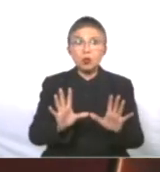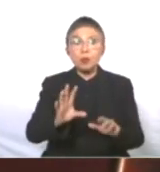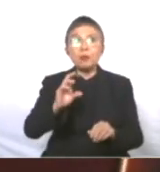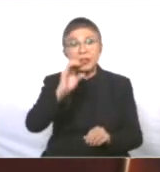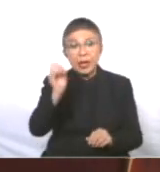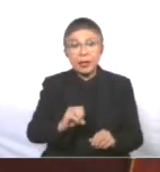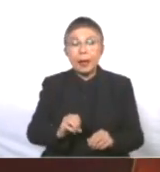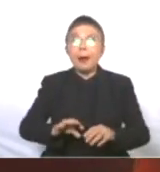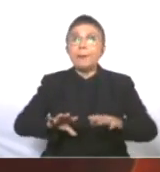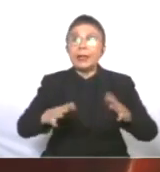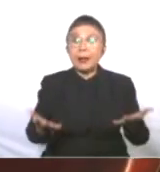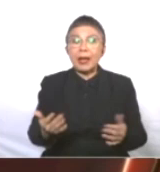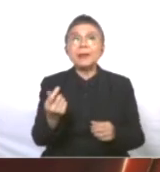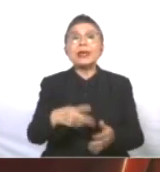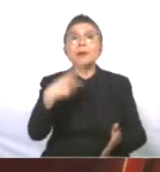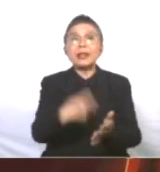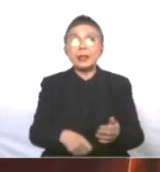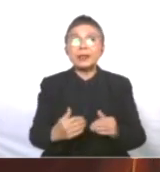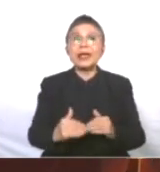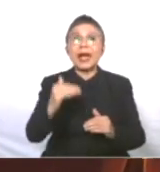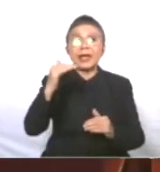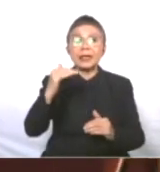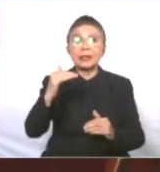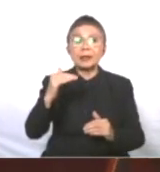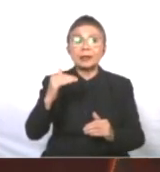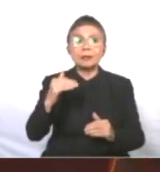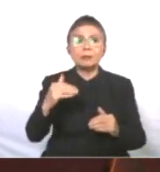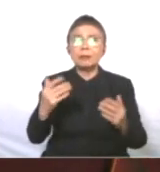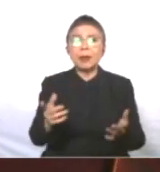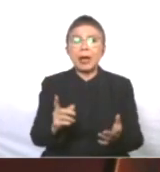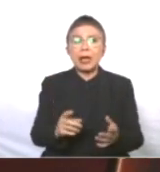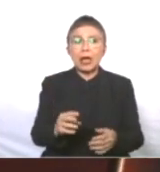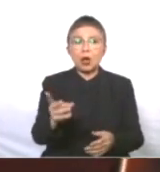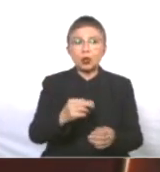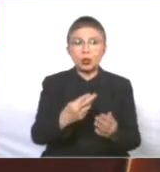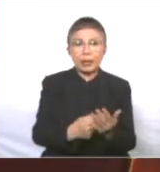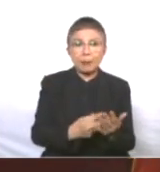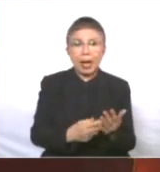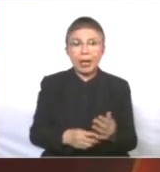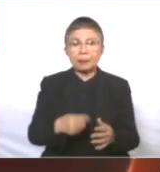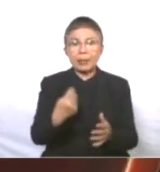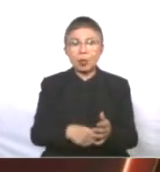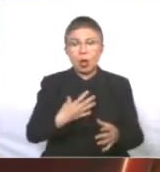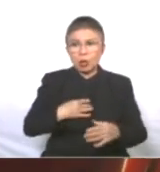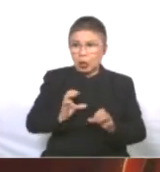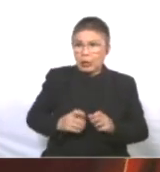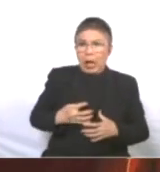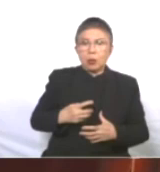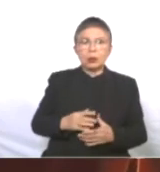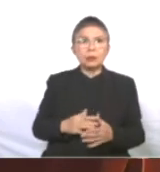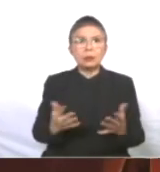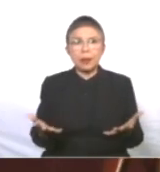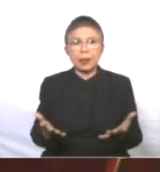bagaimana Anda mau menaikkan pajak? Orang mau insentif pajak aja orang enggak ngambil. Terima kasih.